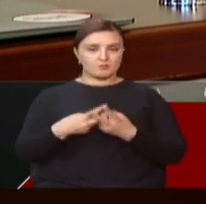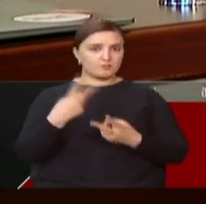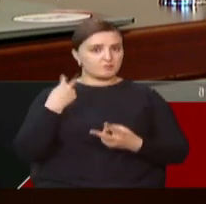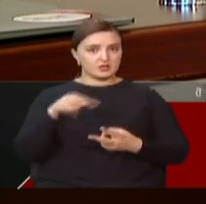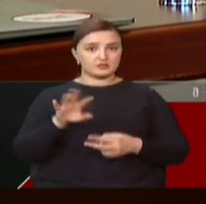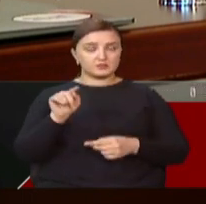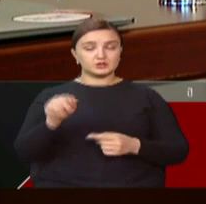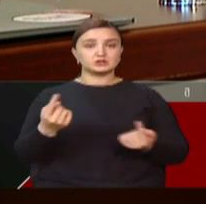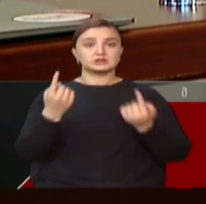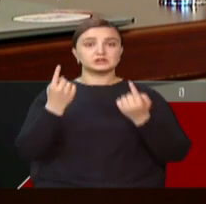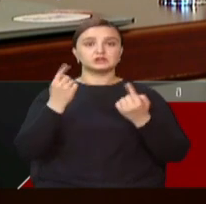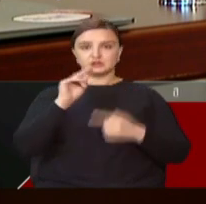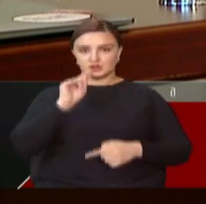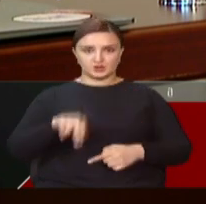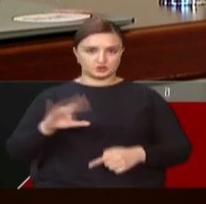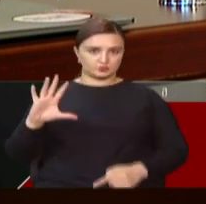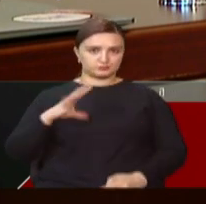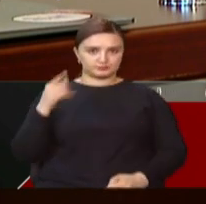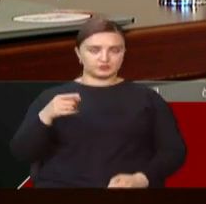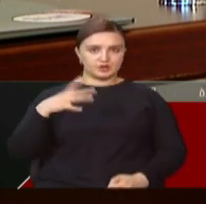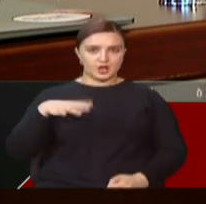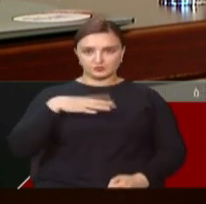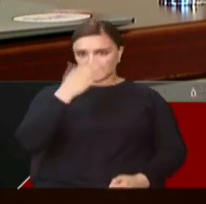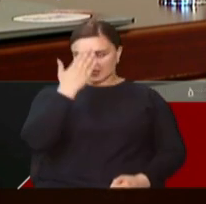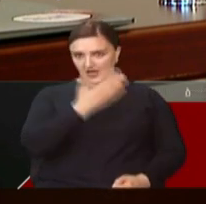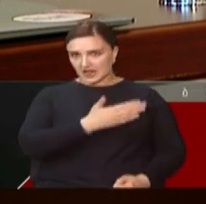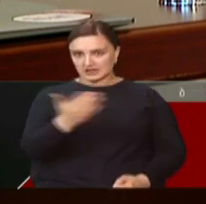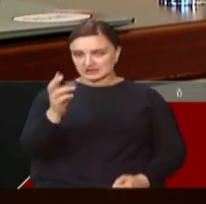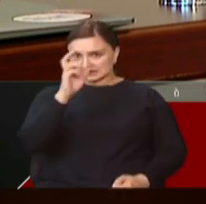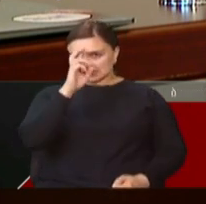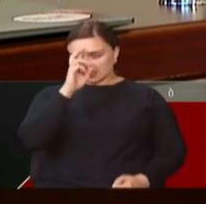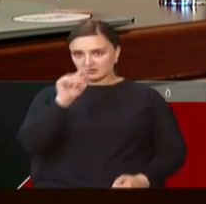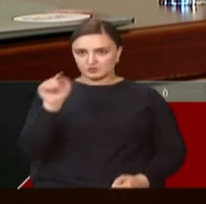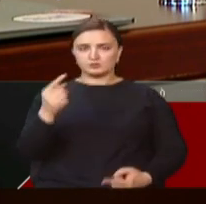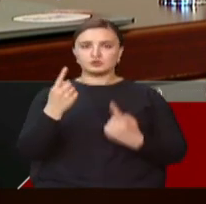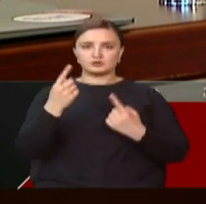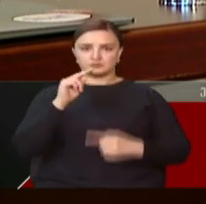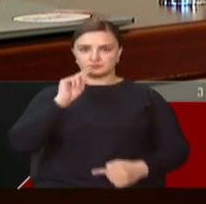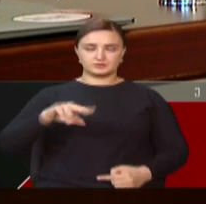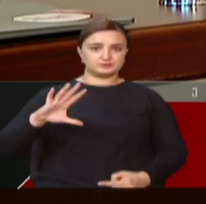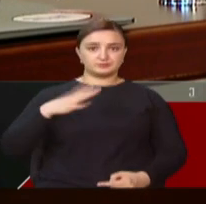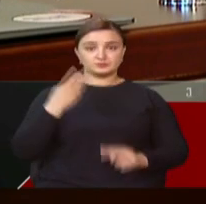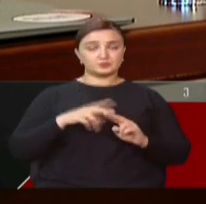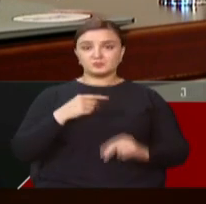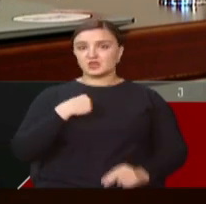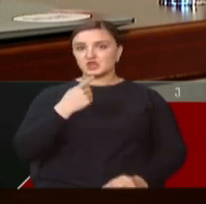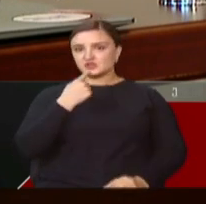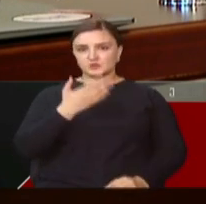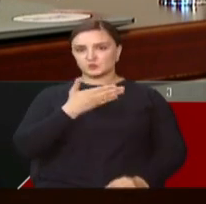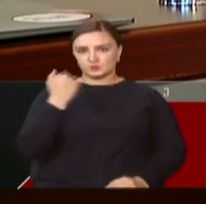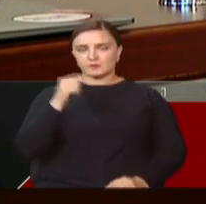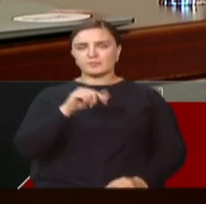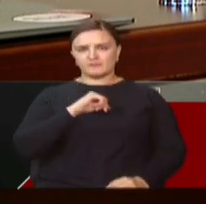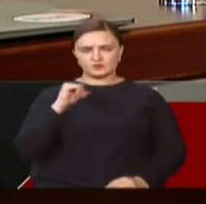სააკაშვილს მიუძღვის ძალიან დიდი დანაშაულები ქართული ერის, ქართული სახელმწიფოს წინაშე და მე ეჭვით სარმეპარება, რომ ის ამას